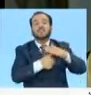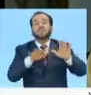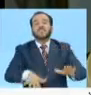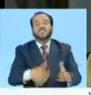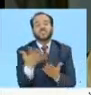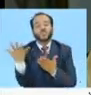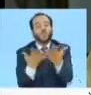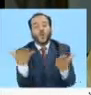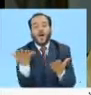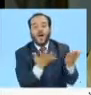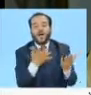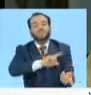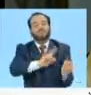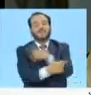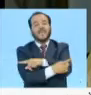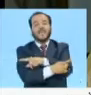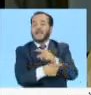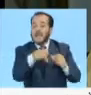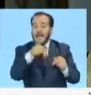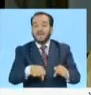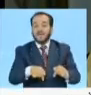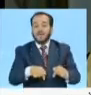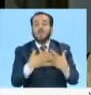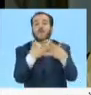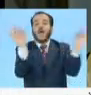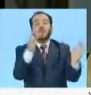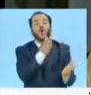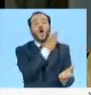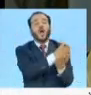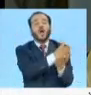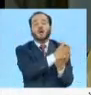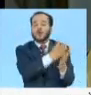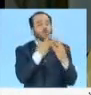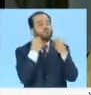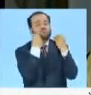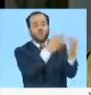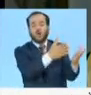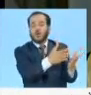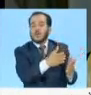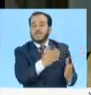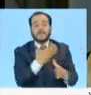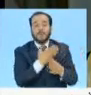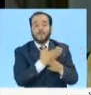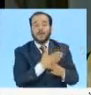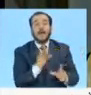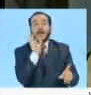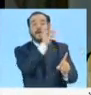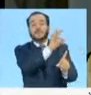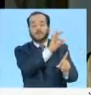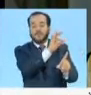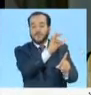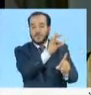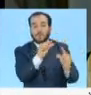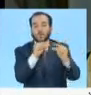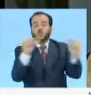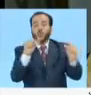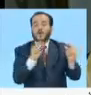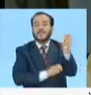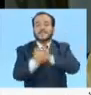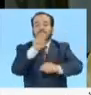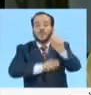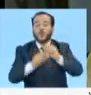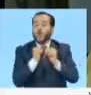الشورى. أعطي المجلس كامل الحقوق اللي المطلوبة في